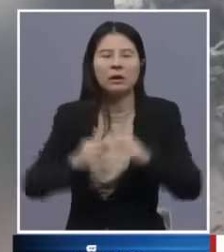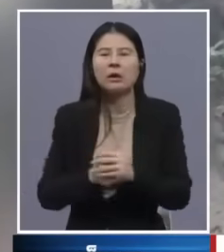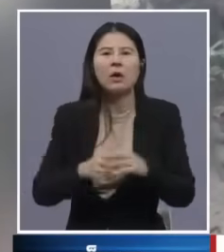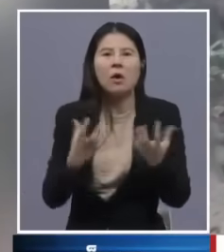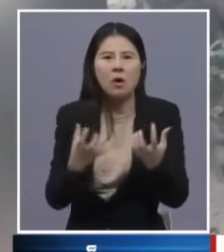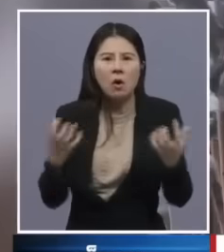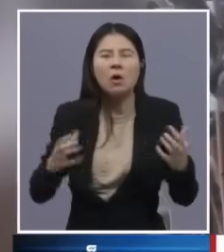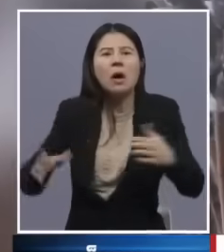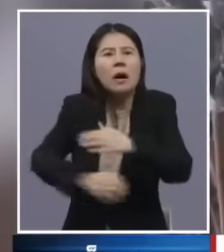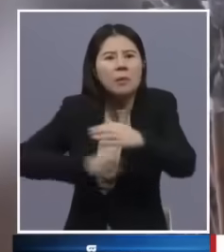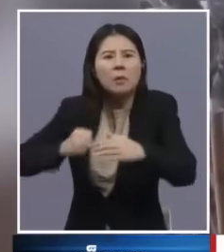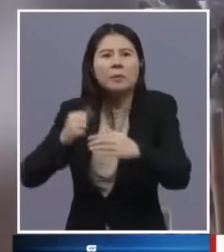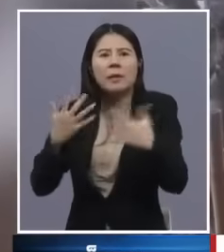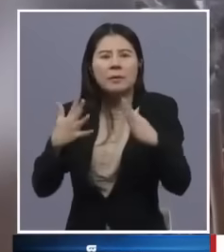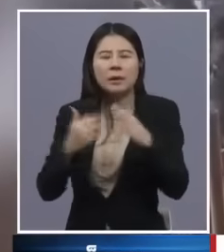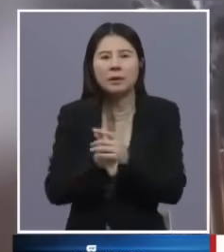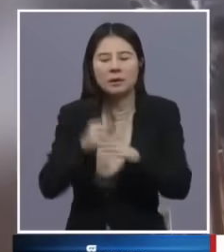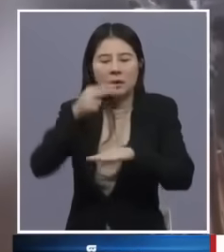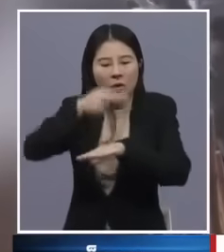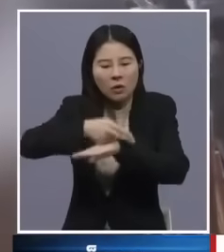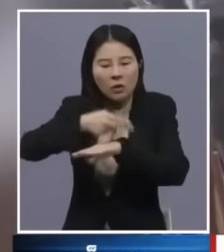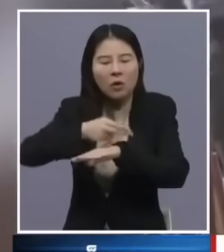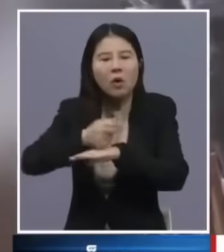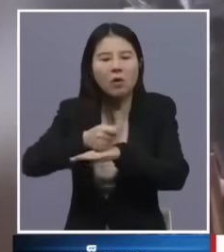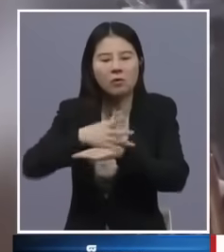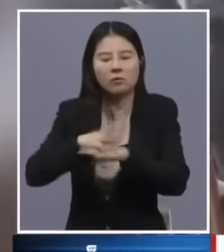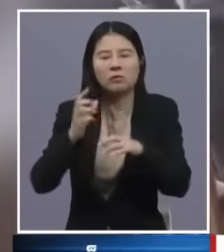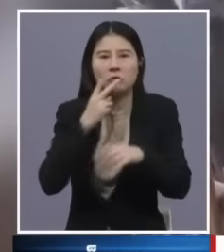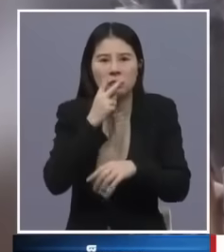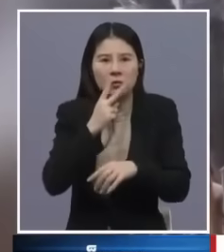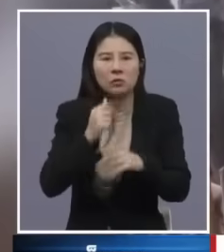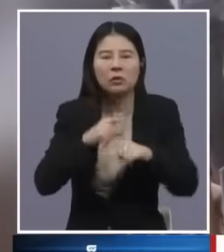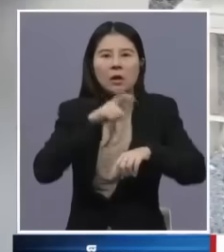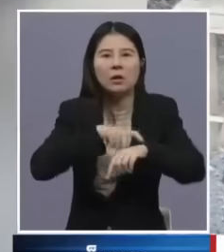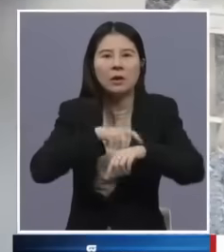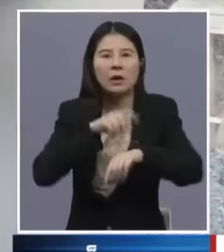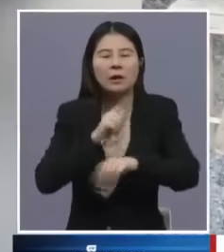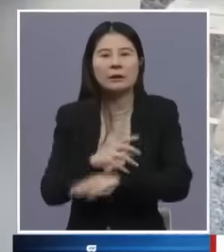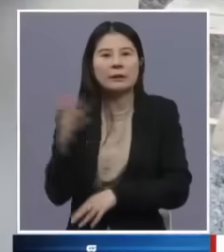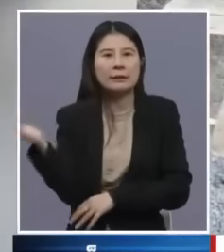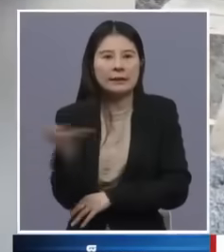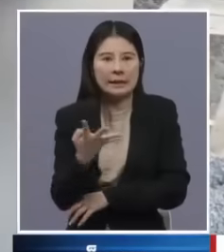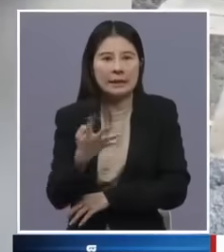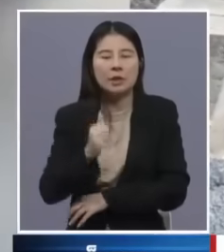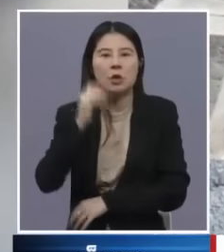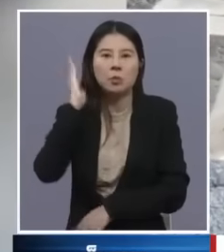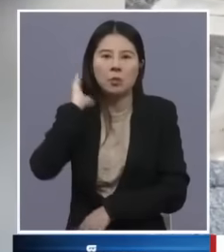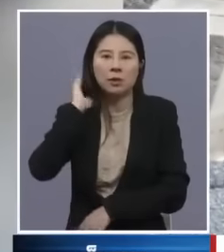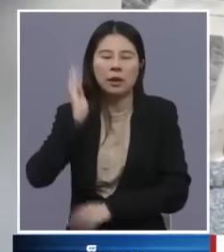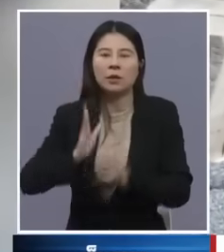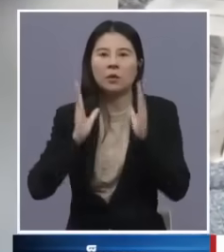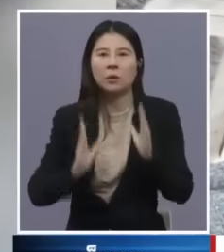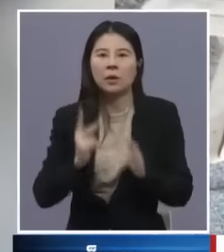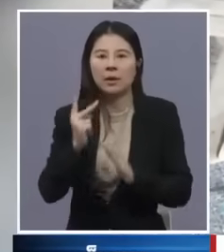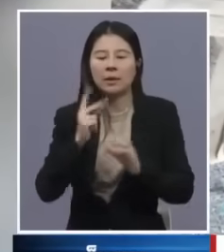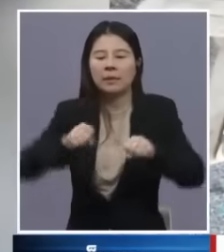โมยไปเลยก็เลยลองมาเปิดกล้องวงจรปิดดูนะคะเห็นว่าช่วงประมาณตีสี่ครึ่งอะค่ะมีผู้ชาย2คนขี่รถจักรยาน